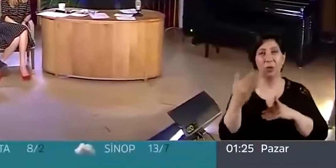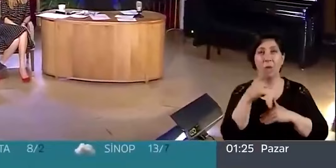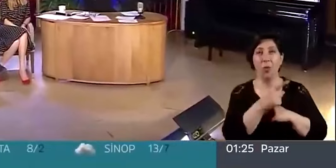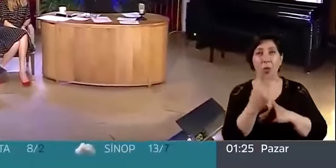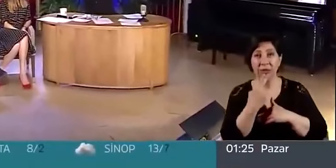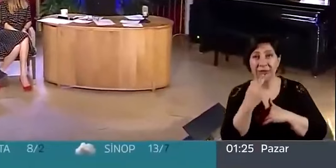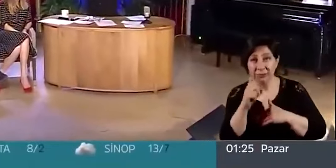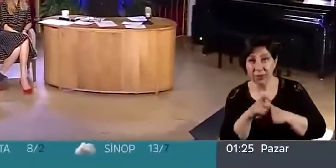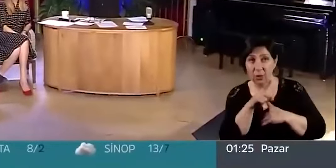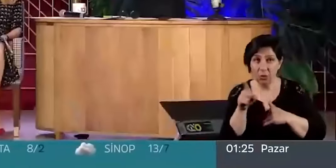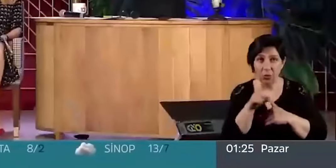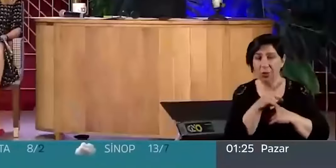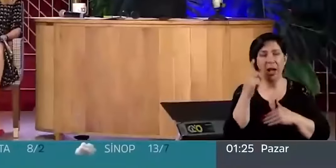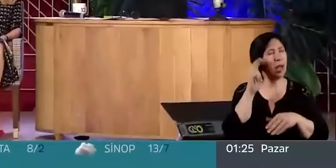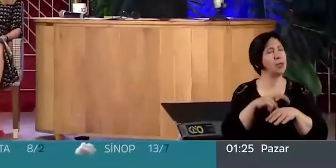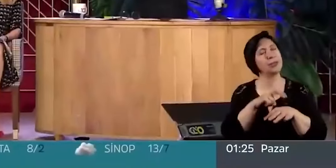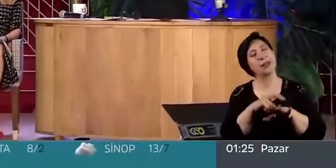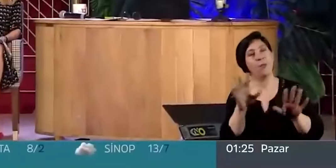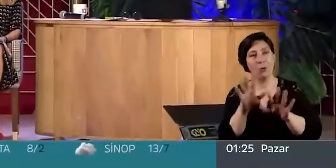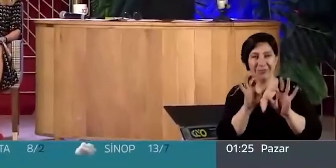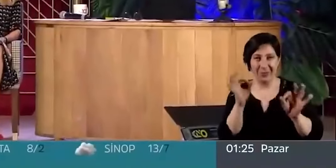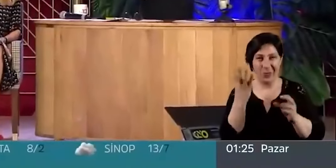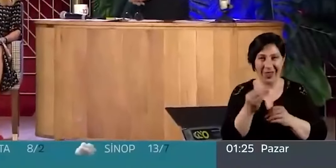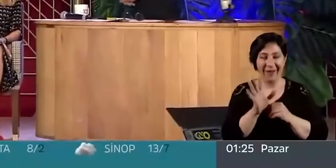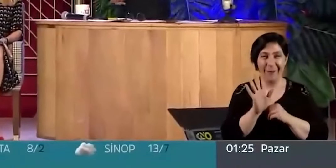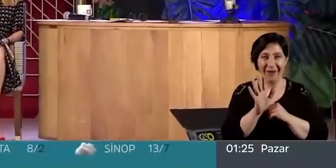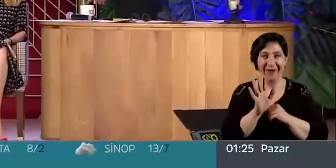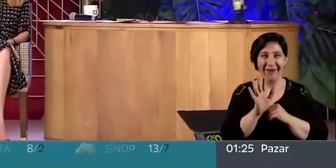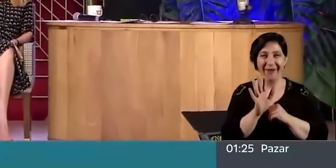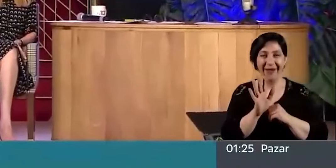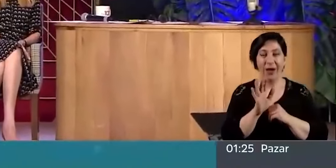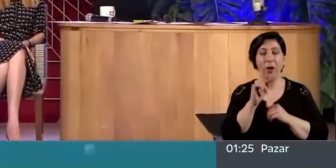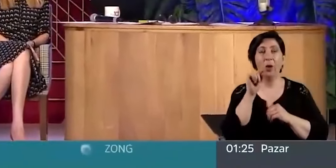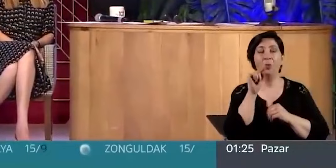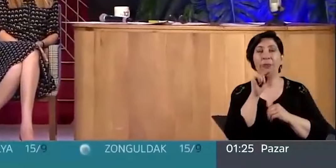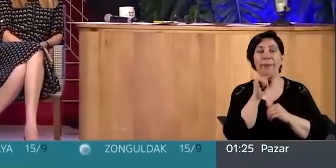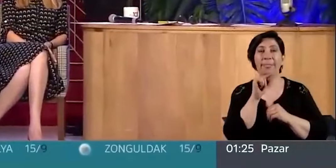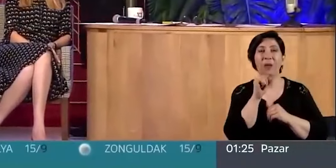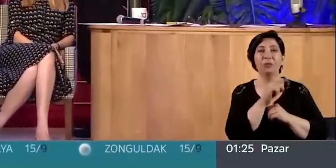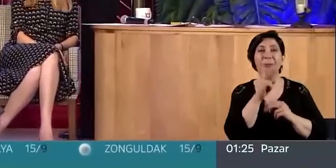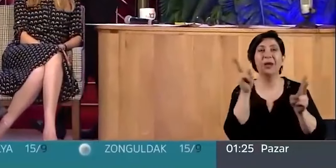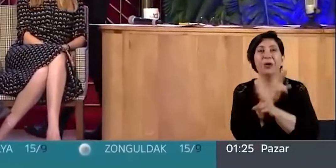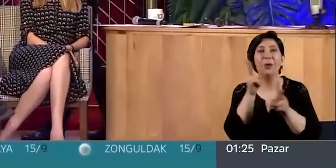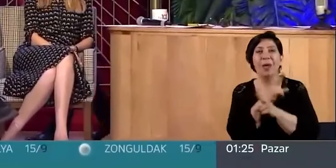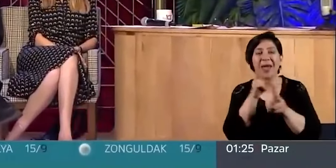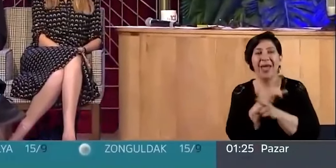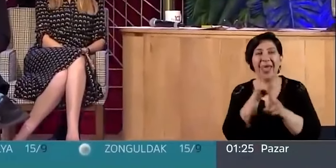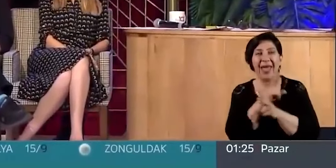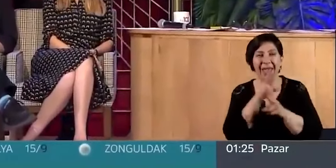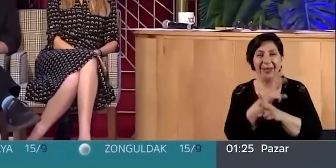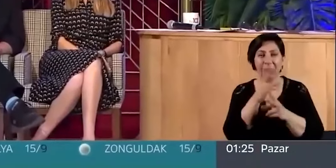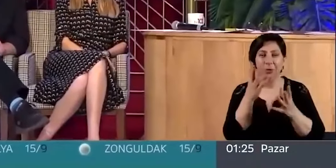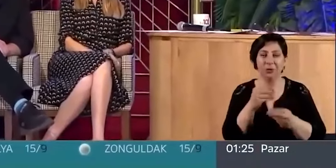o kız mı bu mu hatırlayamıyorum tabii ki tam olarak ama burada bir gülme krizi yaşıyor.